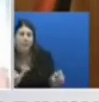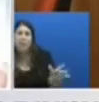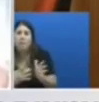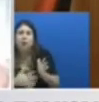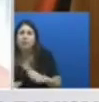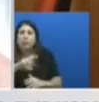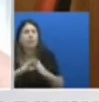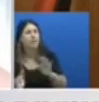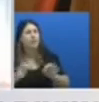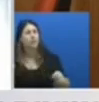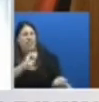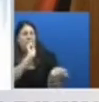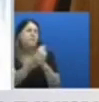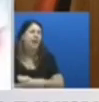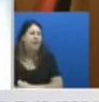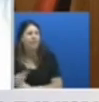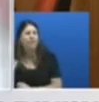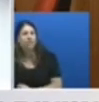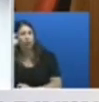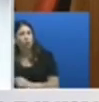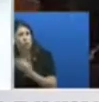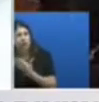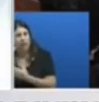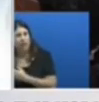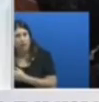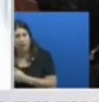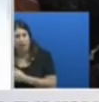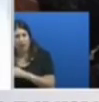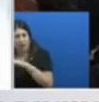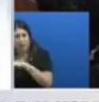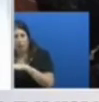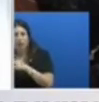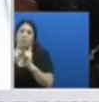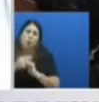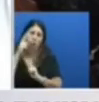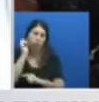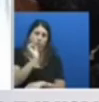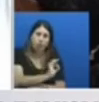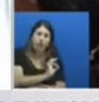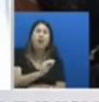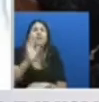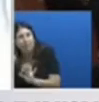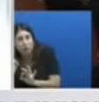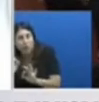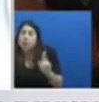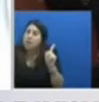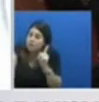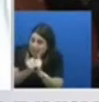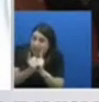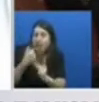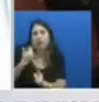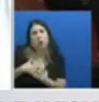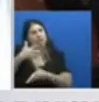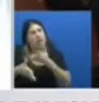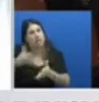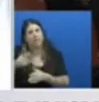המצפון שלי האידיאולוגיה והאמת מאוד פשוט זה מבכל זאת למה הגעת בוקר לבית המשפט באתי לחבב קודם כל באתי להיות שם להיות